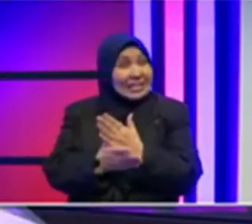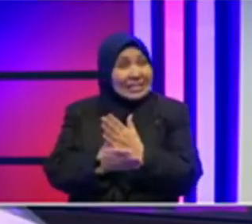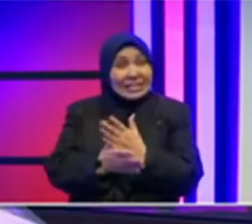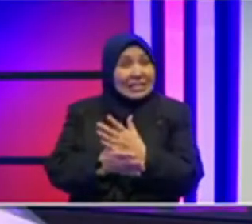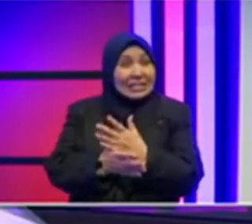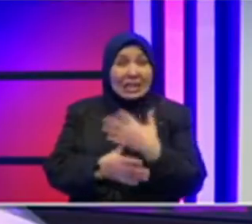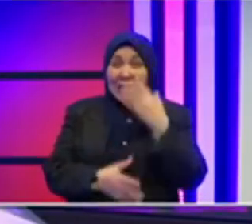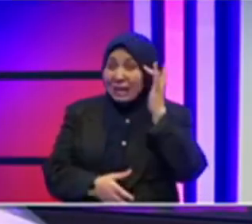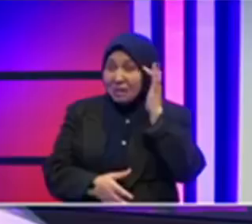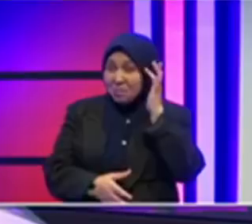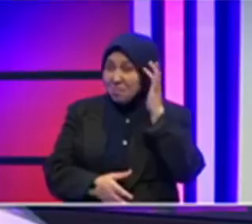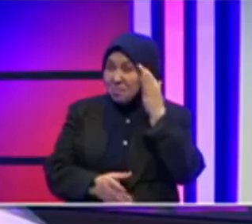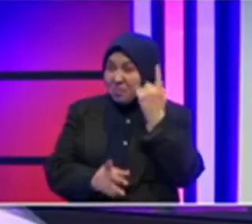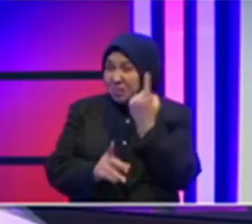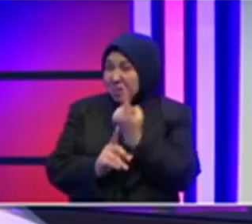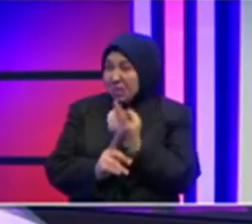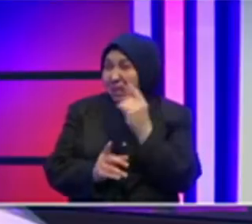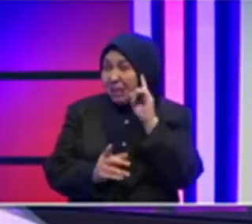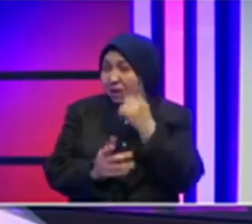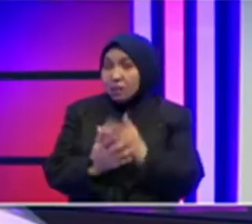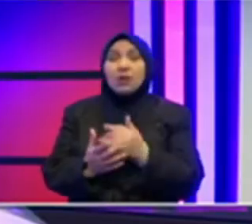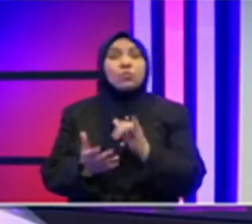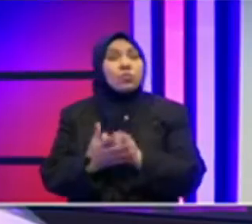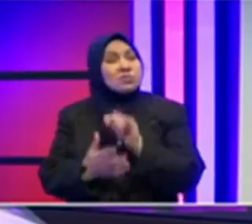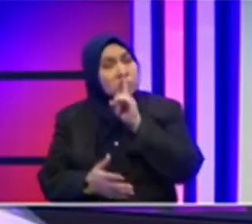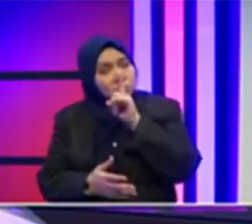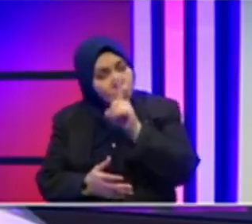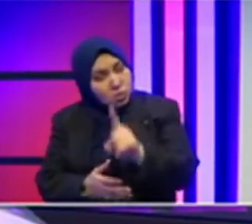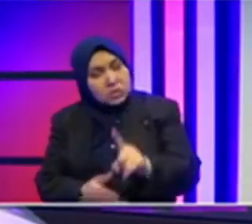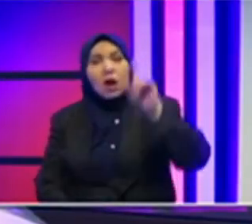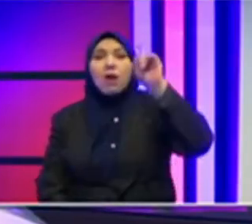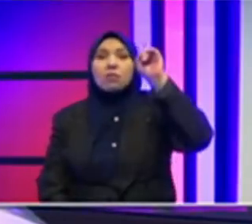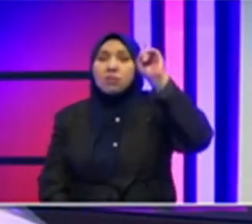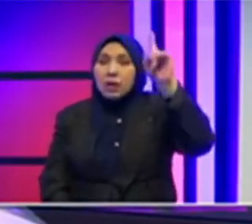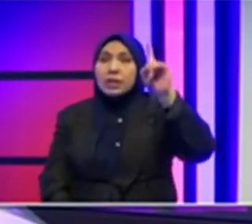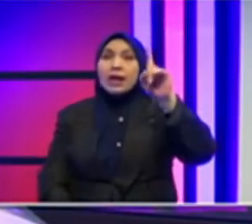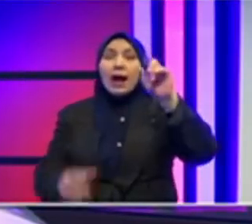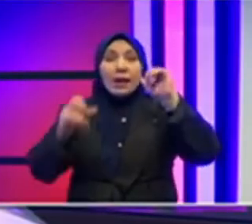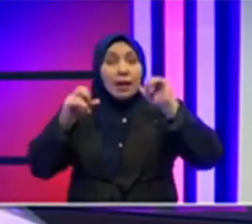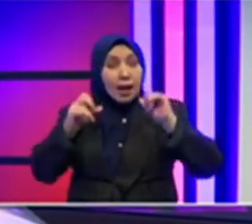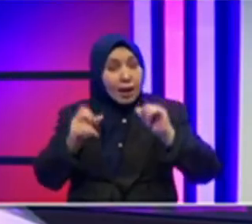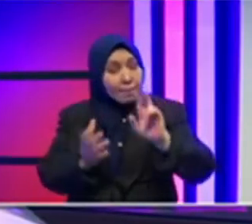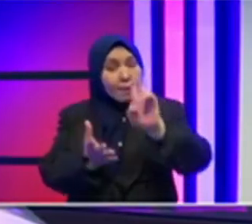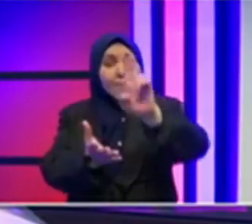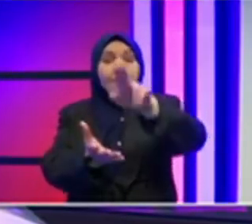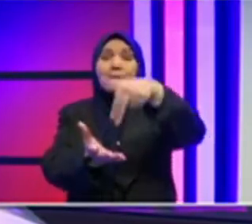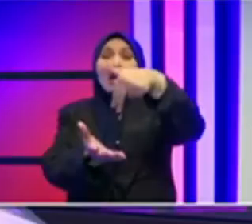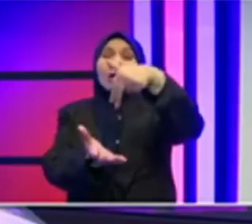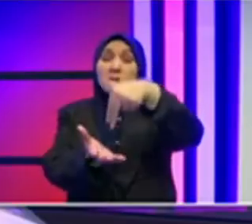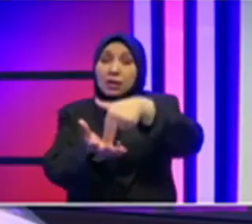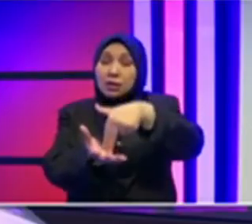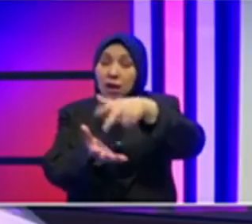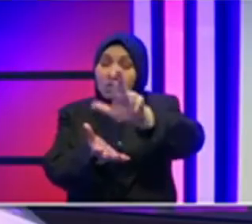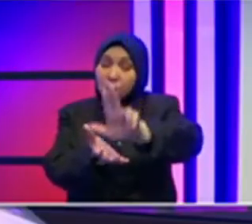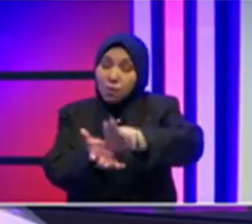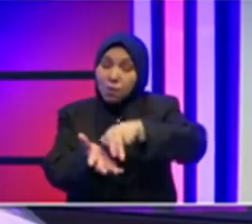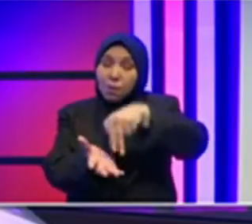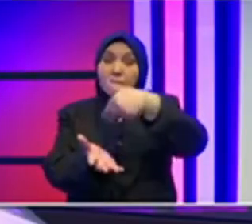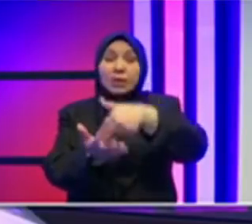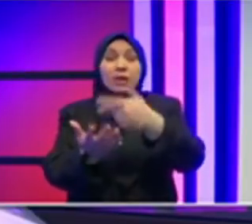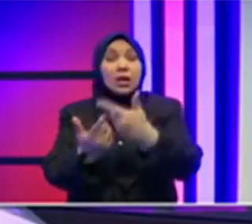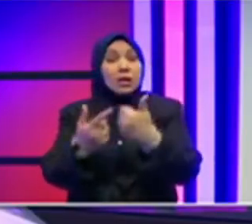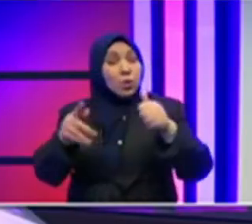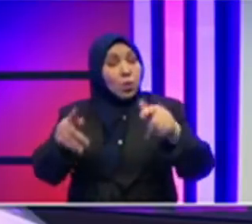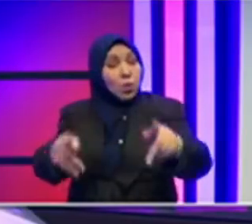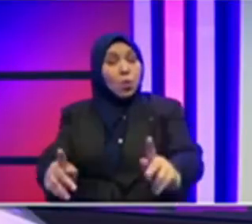annallaha yab'atsu man fil qubur, iaitu sesungguhnya Allah lah yang akan membangkitkan manusia daripada kubur sebenarnya. Ya,